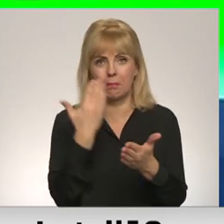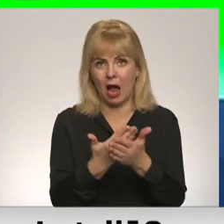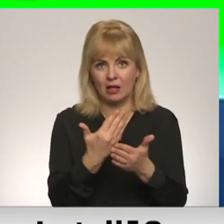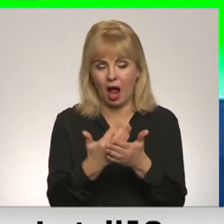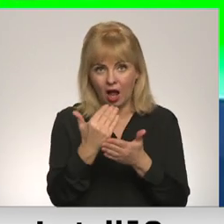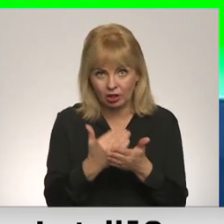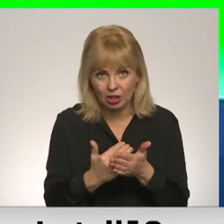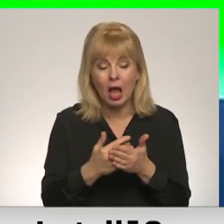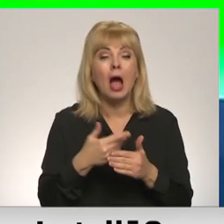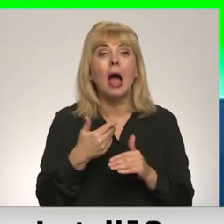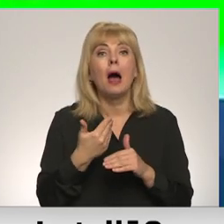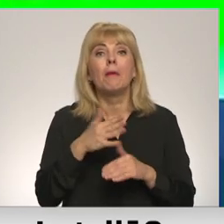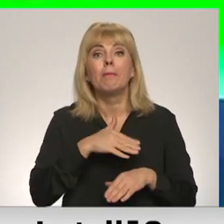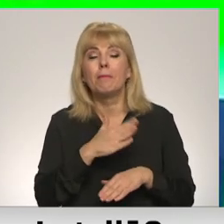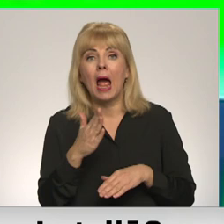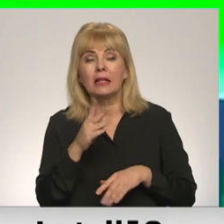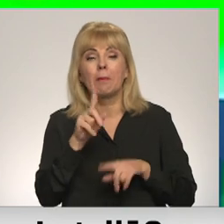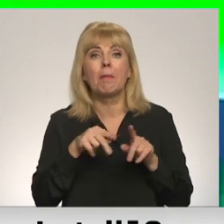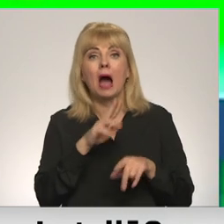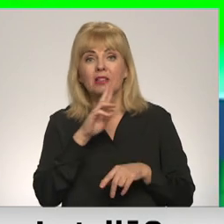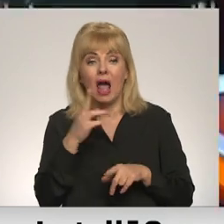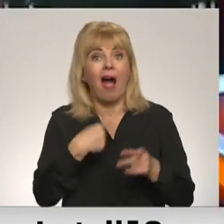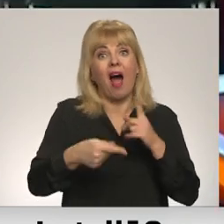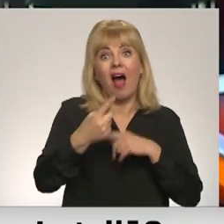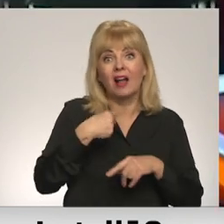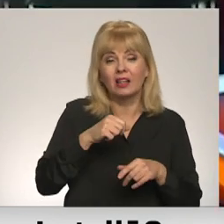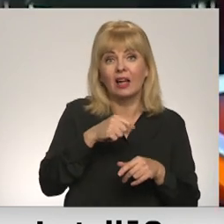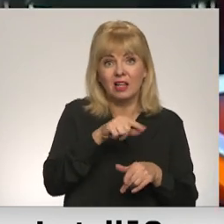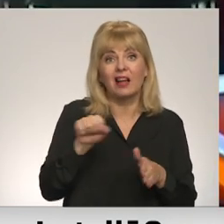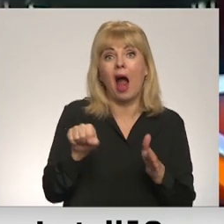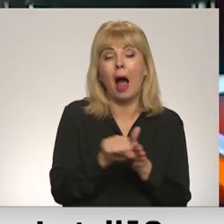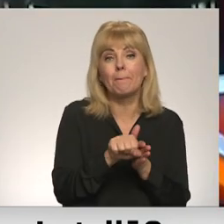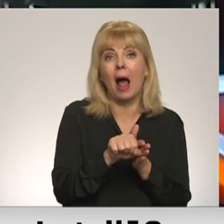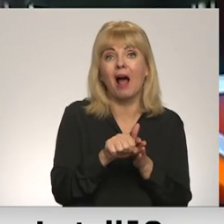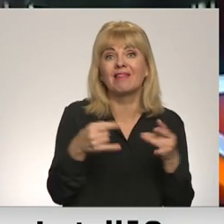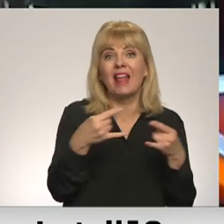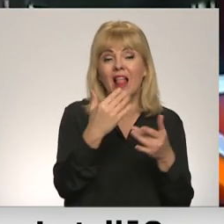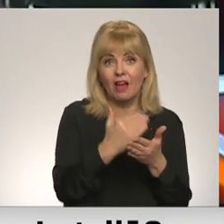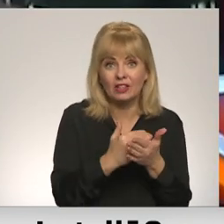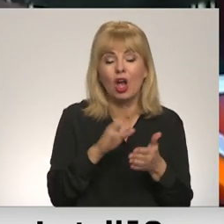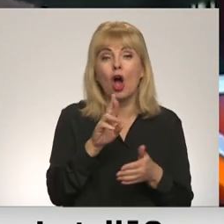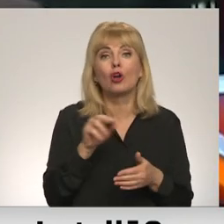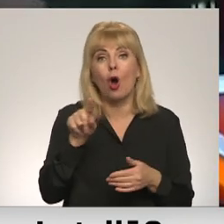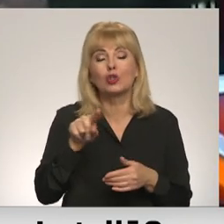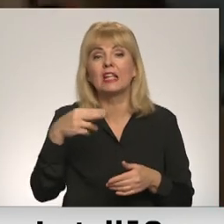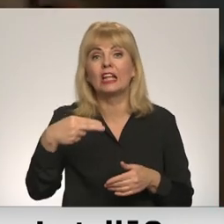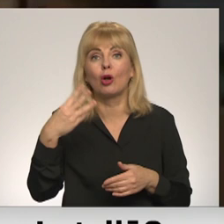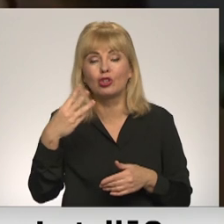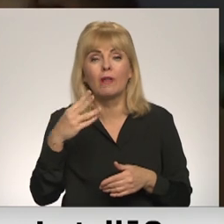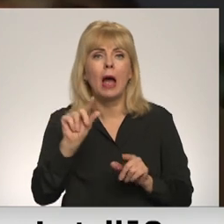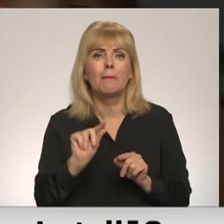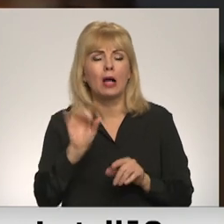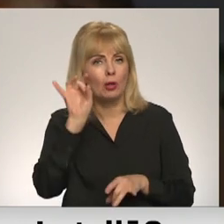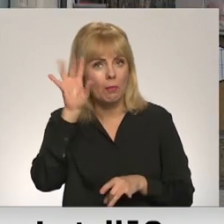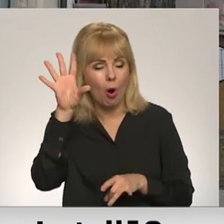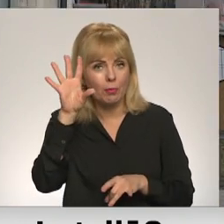un tas tikai pirms pāris nedēļām atgriezies mūsu kabeļu televīziju paketēs. Turpat arī Rosija 24 un mazāk populārais